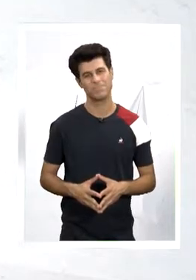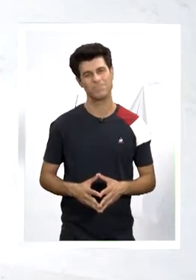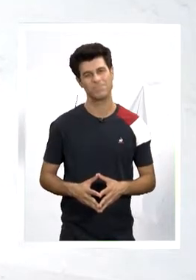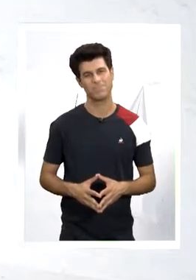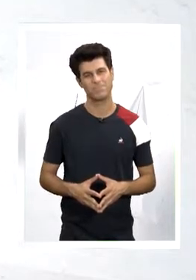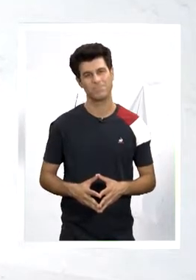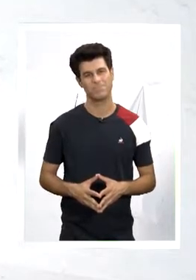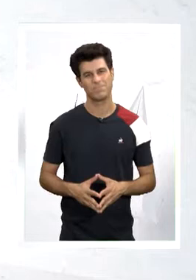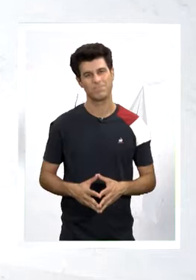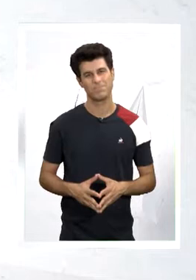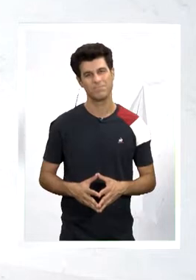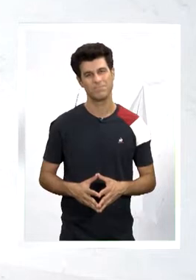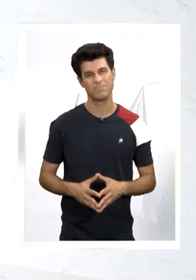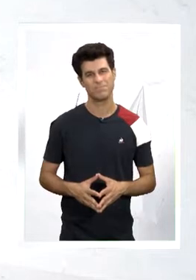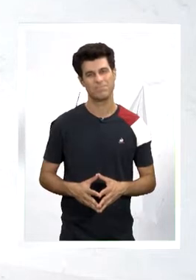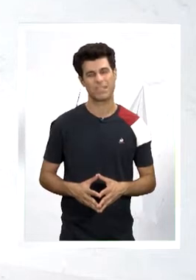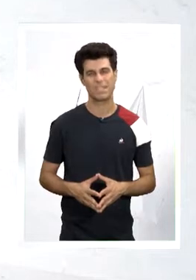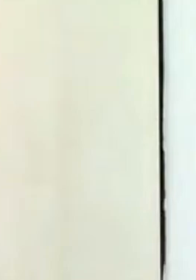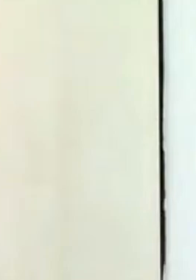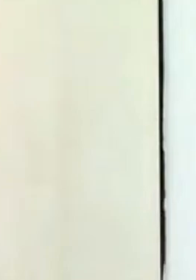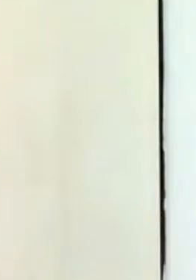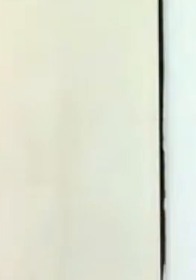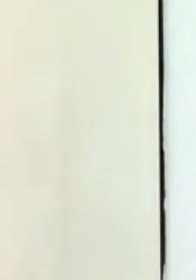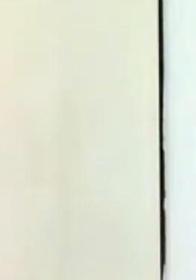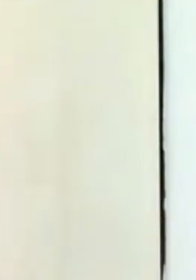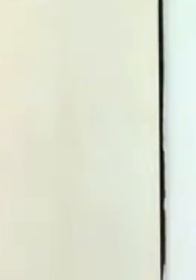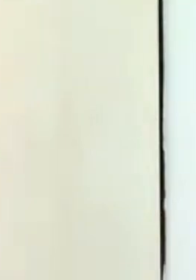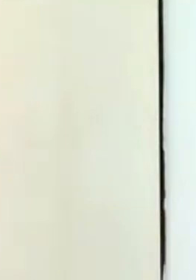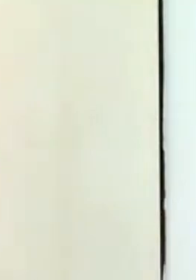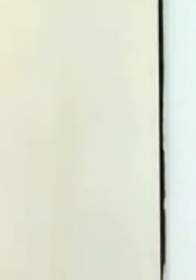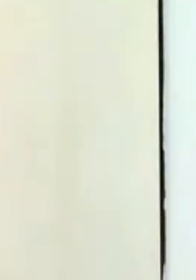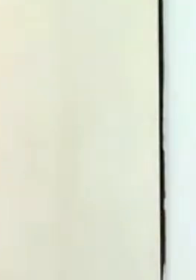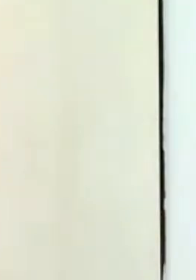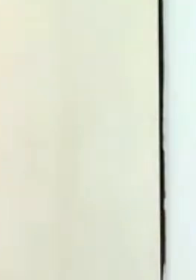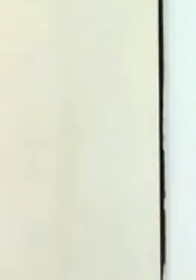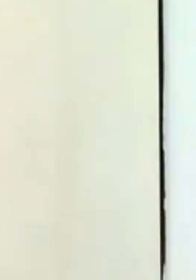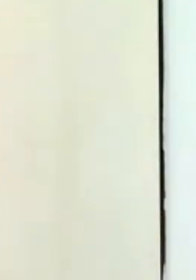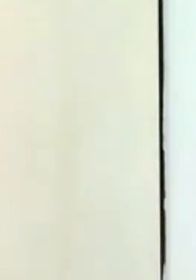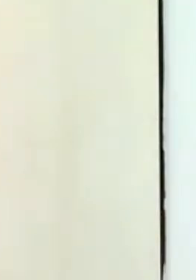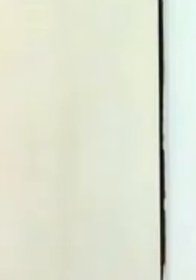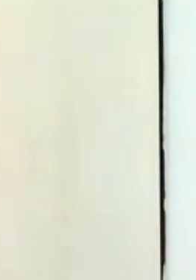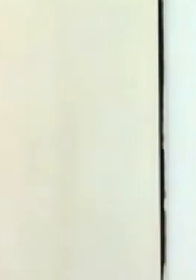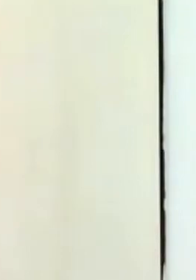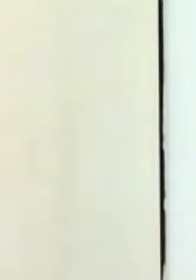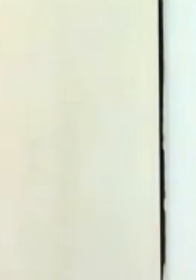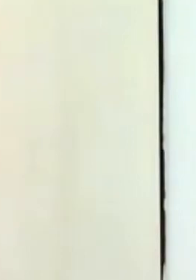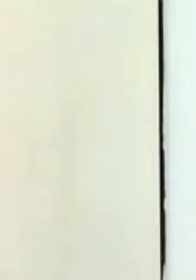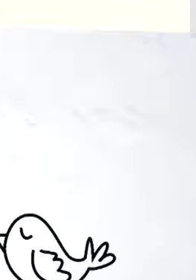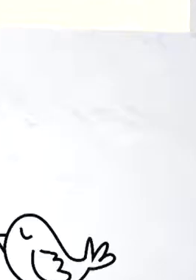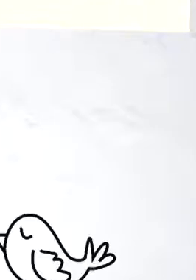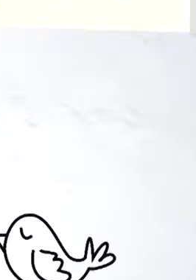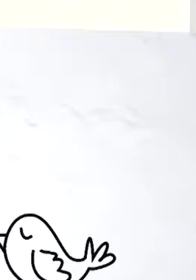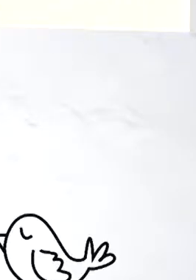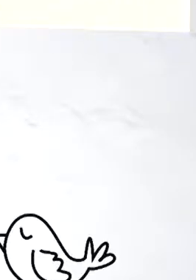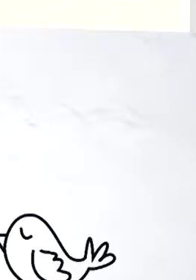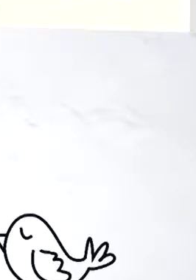עושות שורשים, יש גדולות יותר גם. אז את בעצם אומרת, אפשר לעשות כל כך הרבה דברים, וכל ילד וכל נכד,